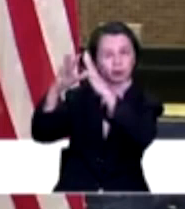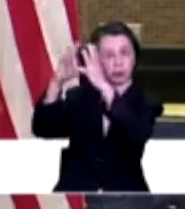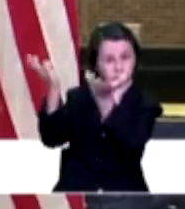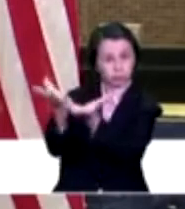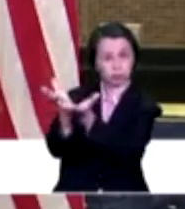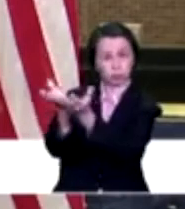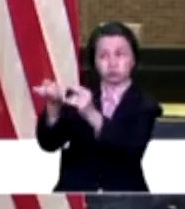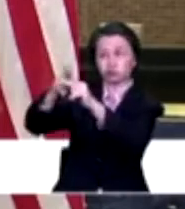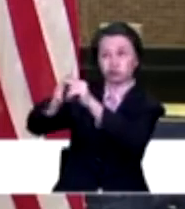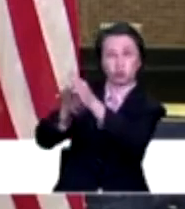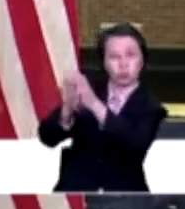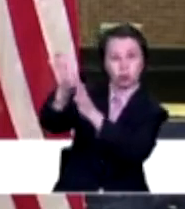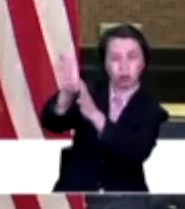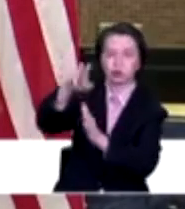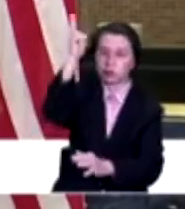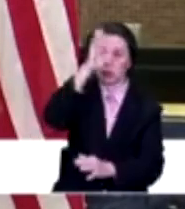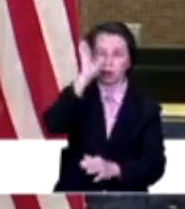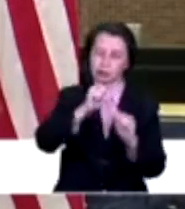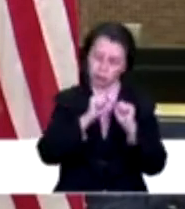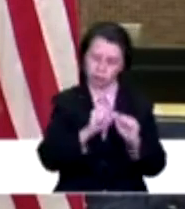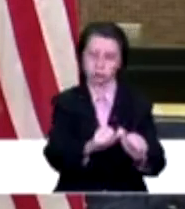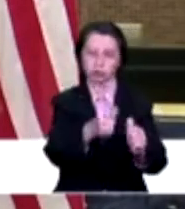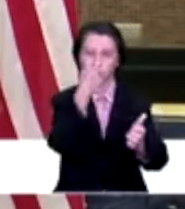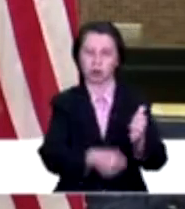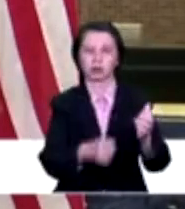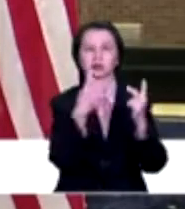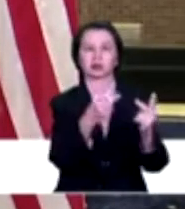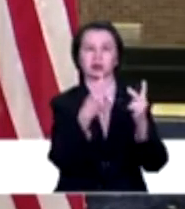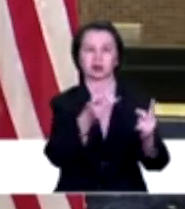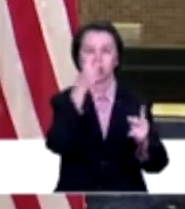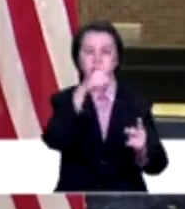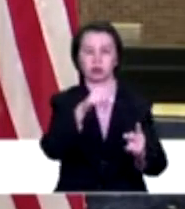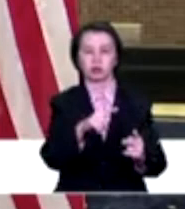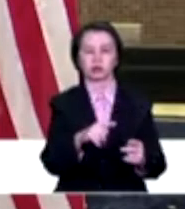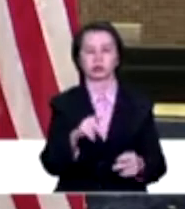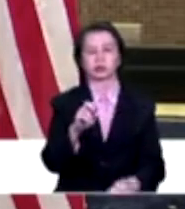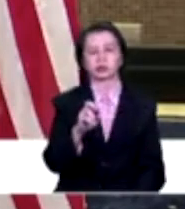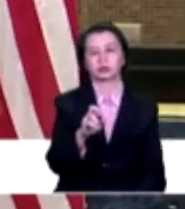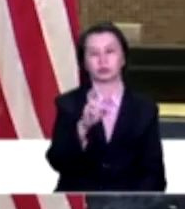meningkat, kerajaan akan terus mengekalkan harga runcit bagi petrol RON